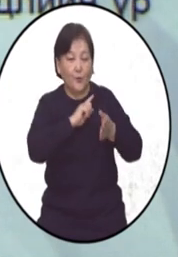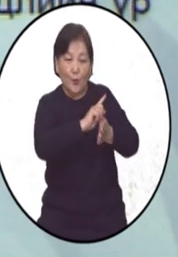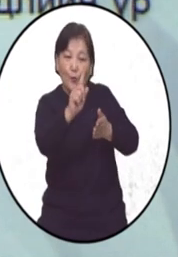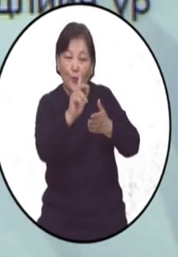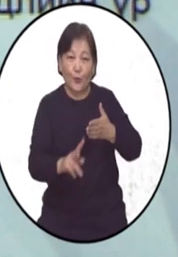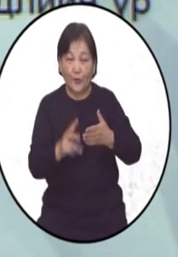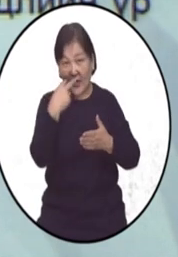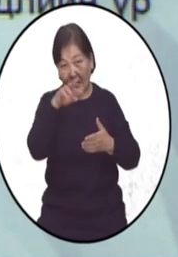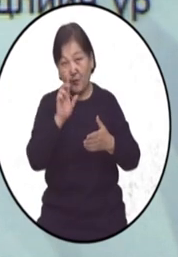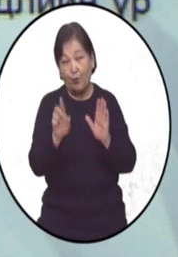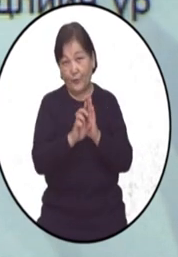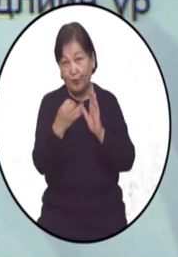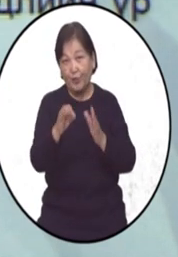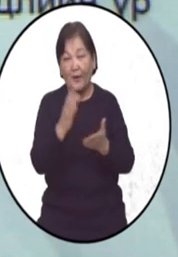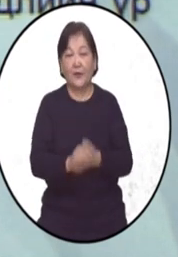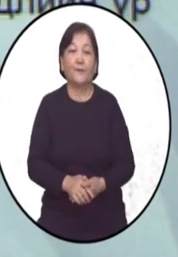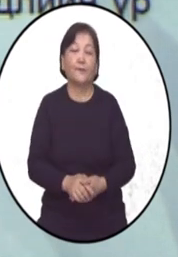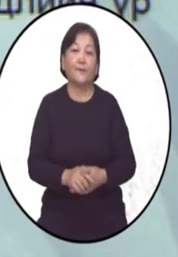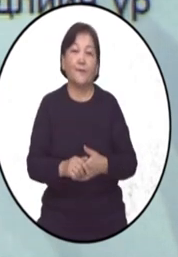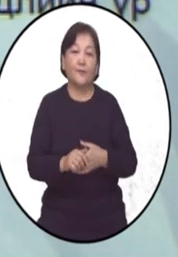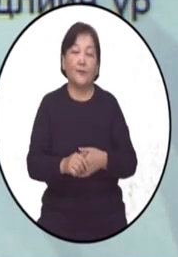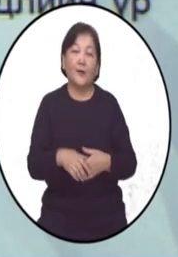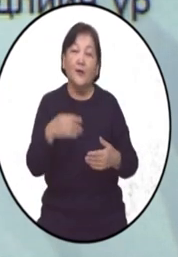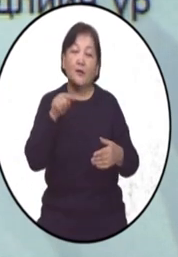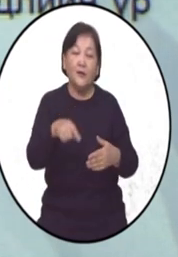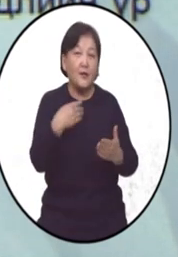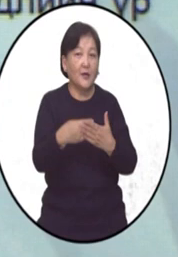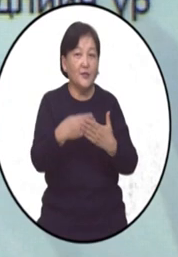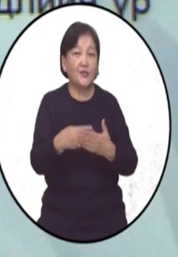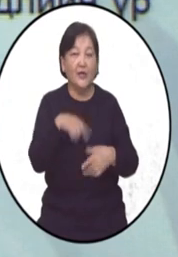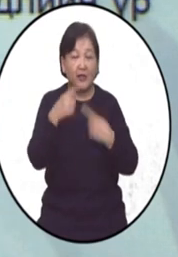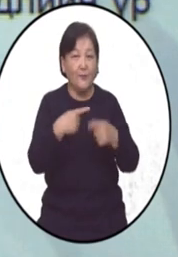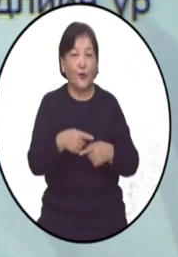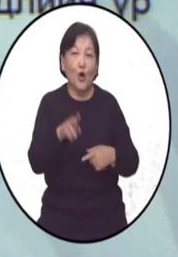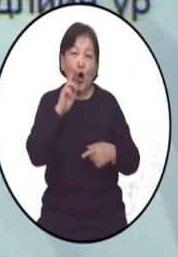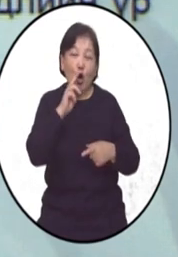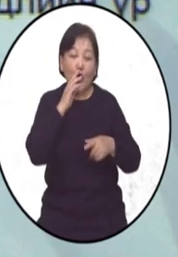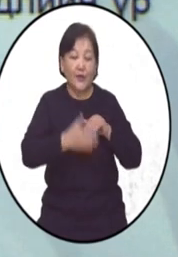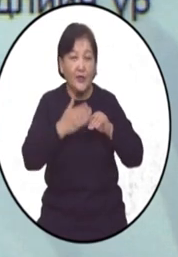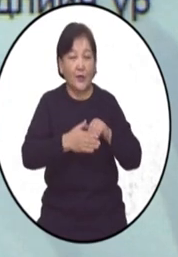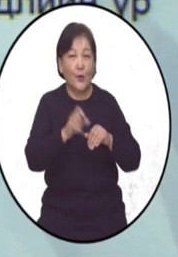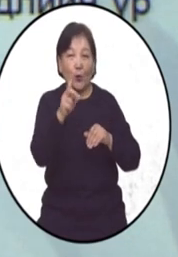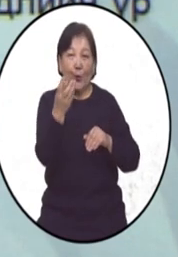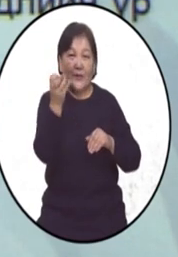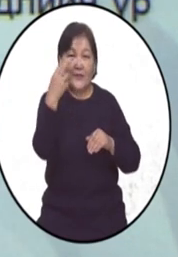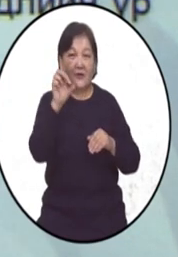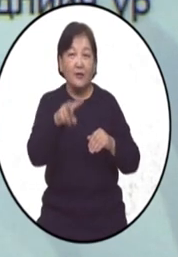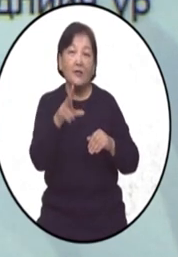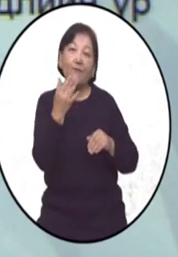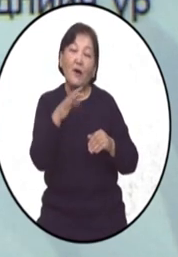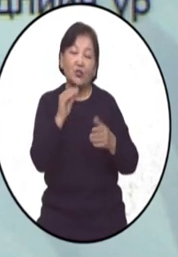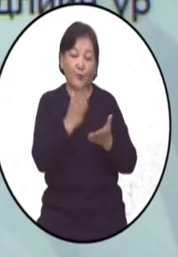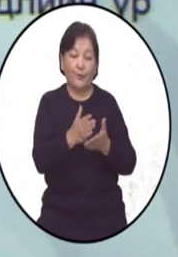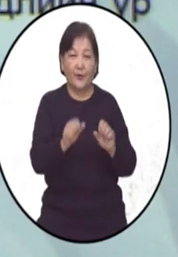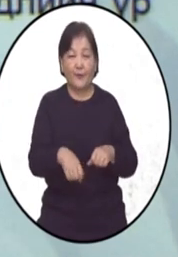болдог. За энэ дээр бол нэг энгийн жишээ хэлэхэд бол хоол хийх үйлдлийн дараалл байж болно. За тэр хоол хийх